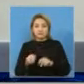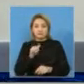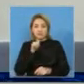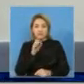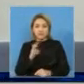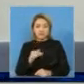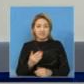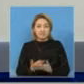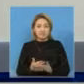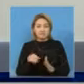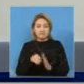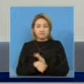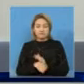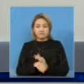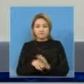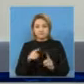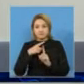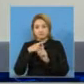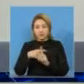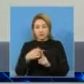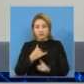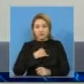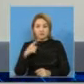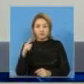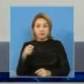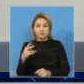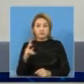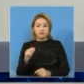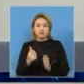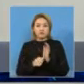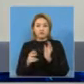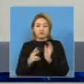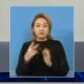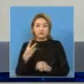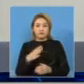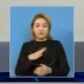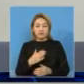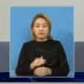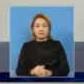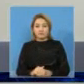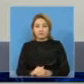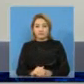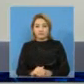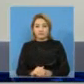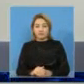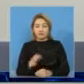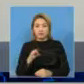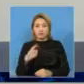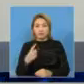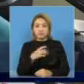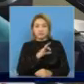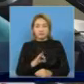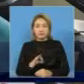ПЦР. Из них положительных у нас 1182. Удельный вес положительных составляет